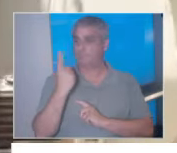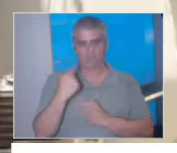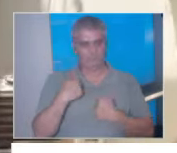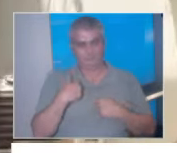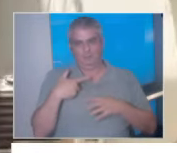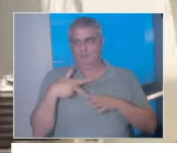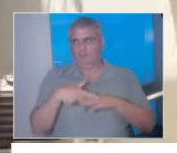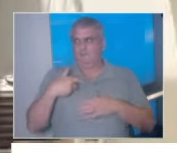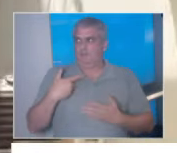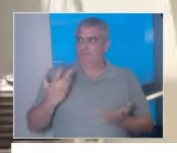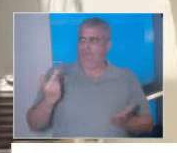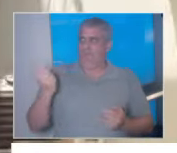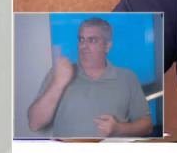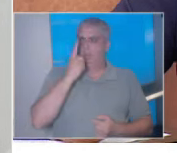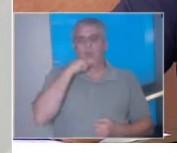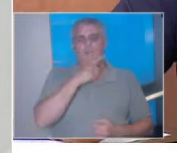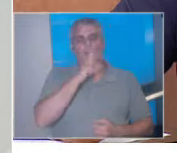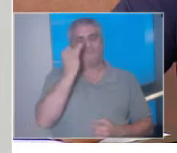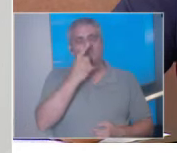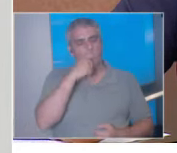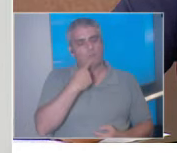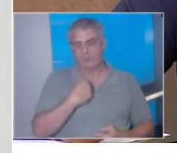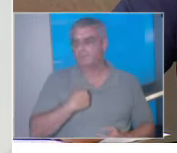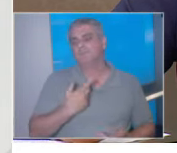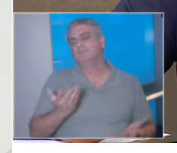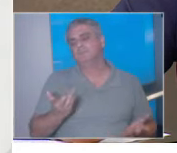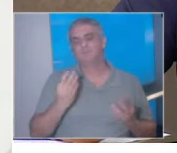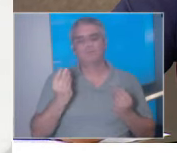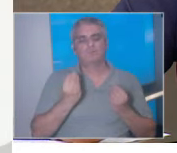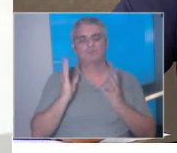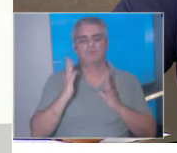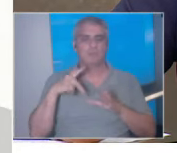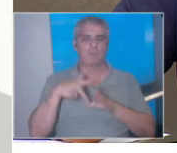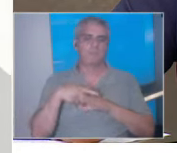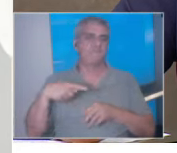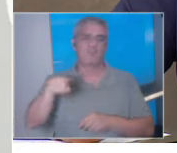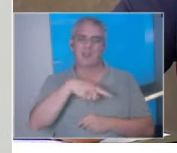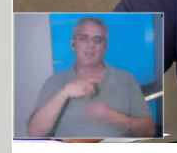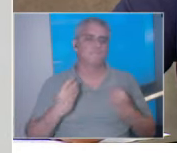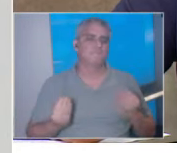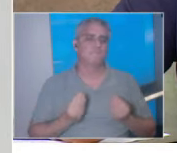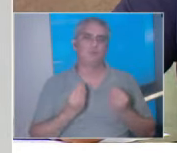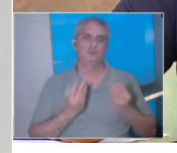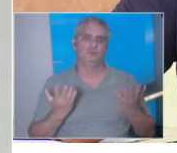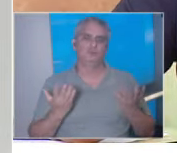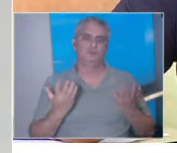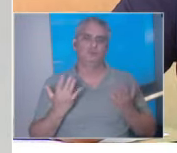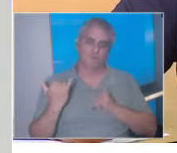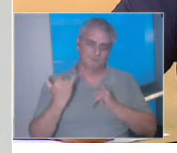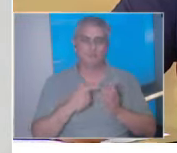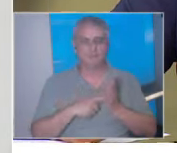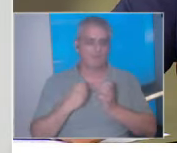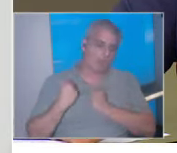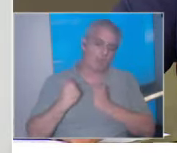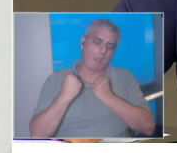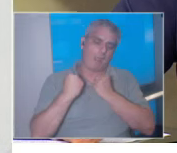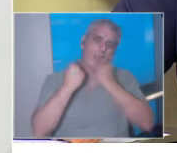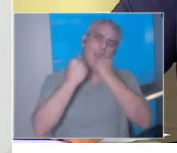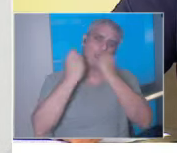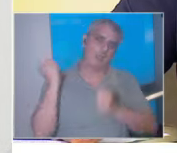זה נורא הפריע. והוא כל הזמן היה אומר, תראי, זה כנראה משהו מאוד מפריע להם, ומשהו הביא אותם לנסוע את כל